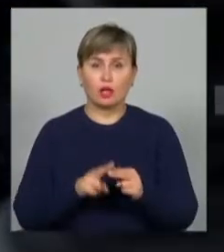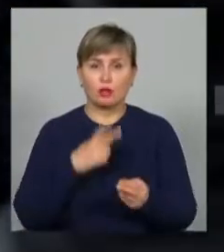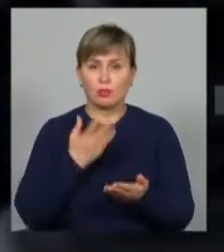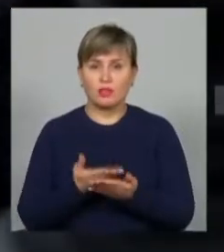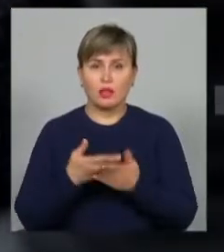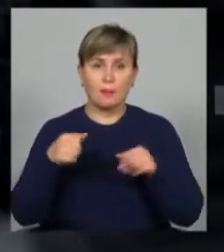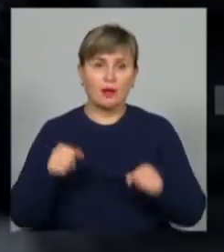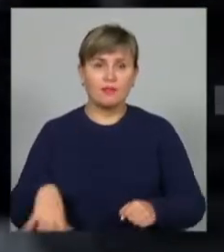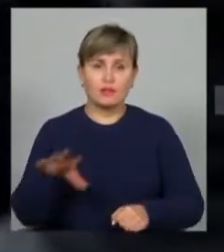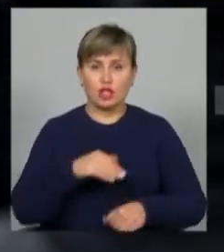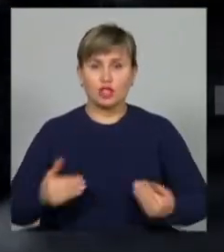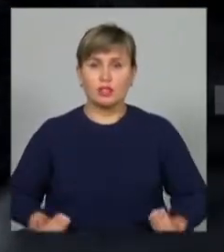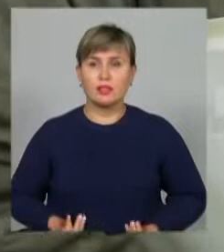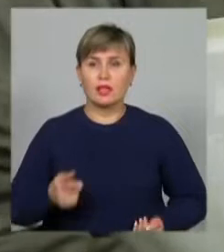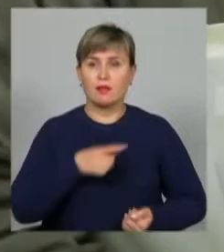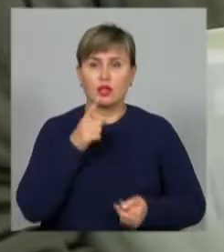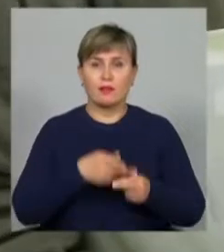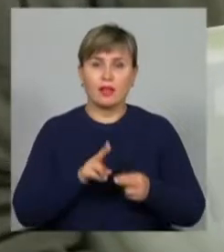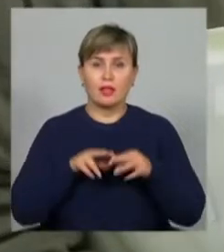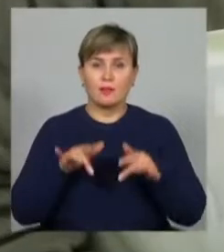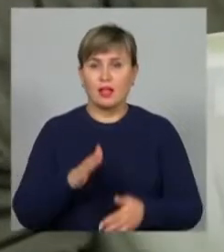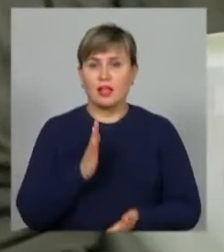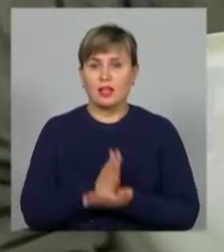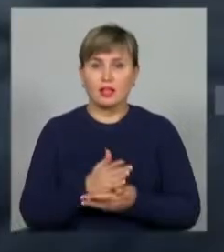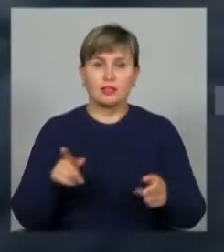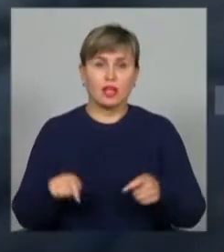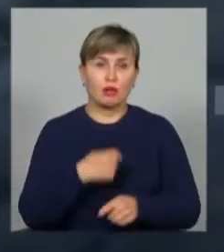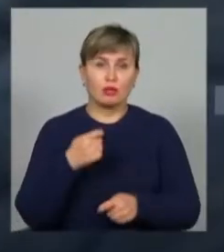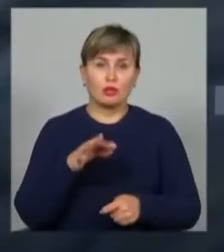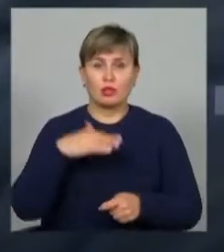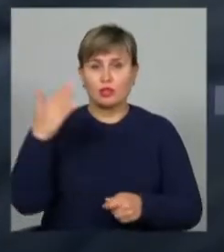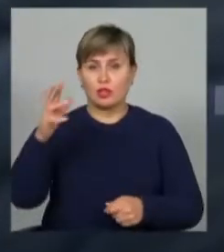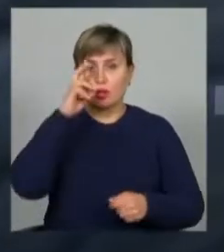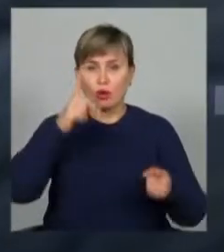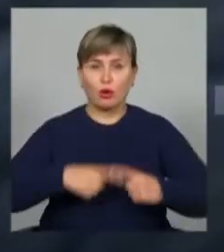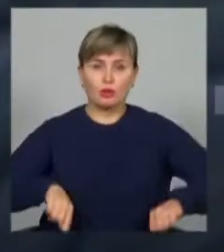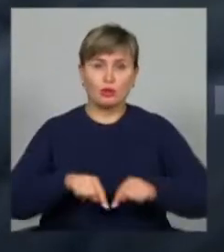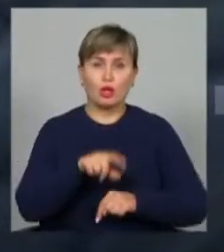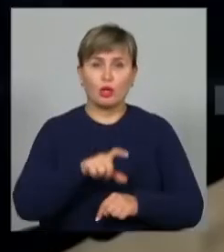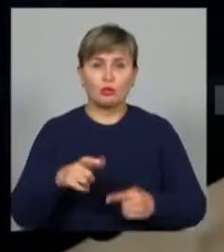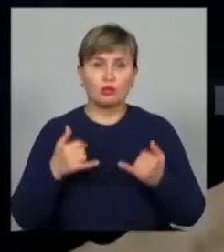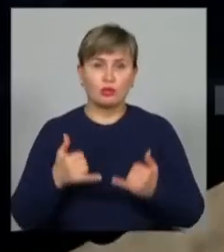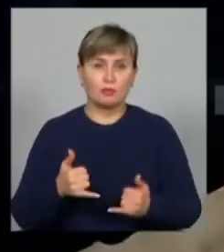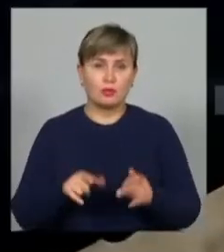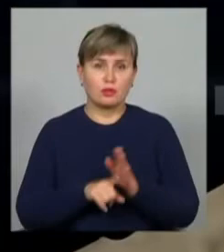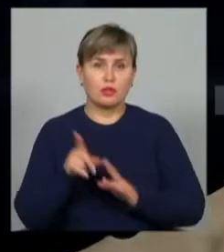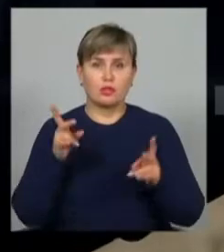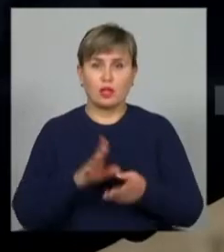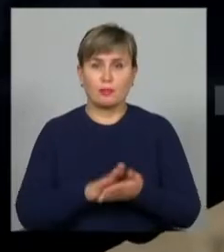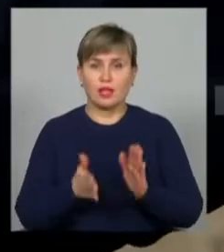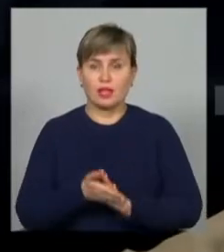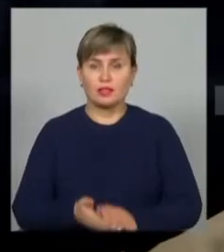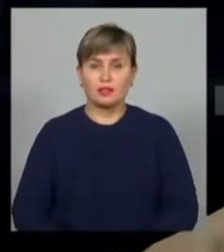права всех жителей, уверяет, что в этом деле есть явные нарушения со стороны госорганов, а люди теперь стали жертвой